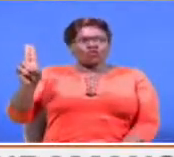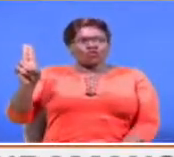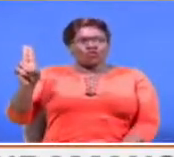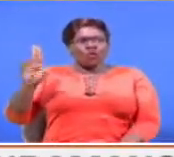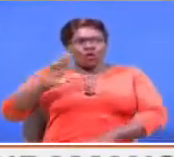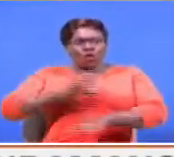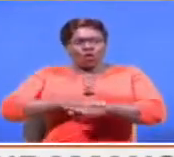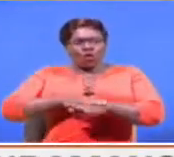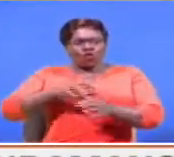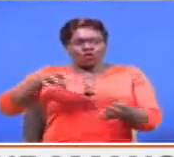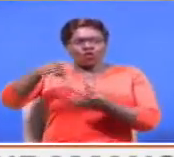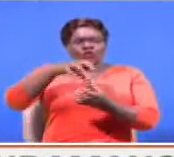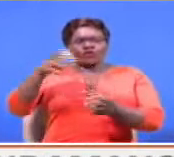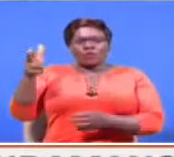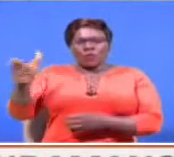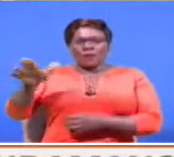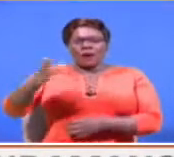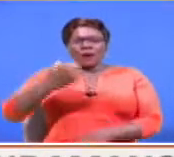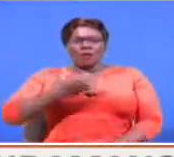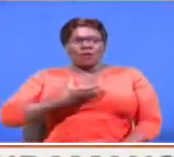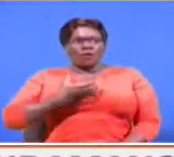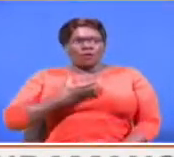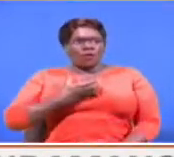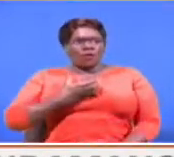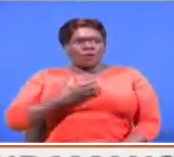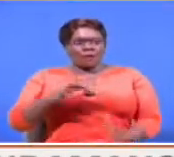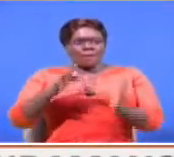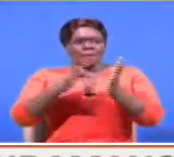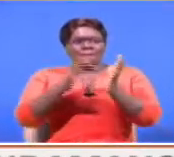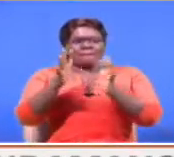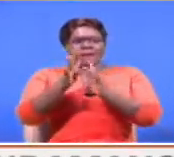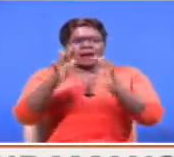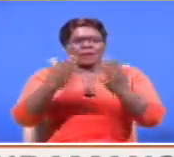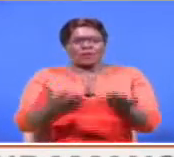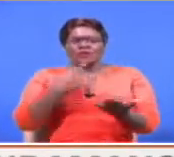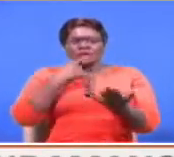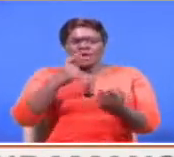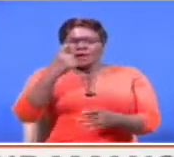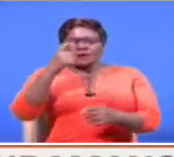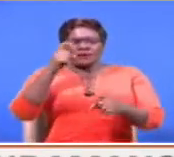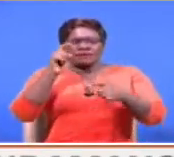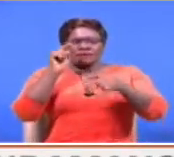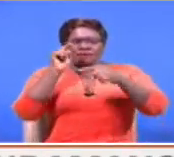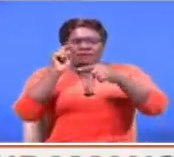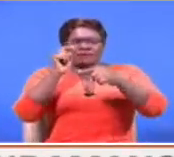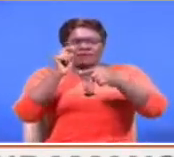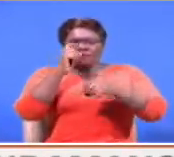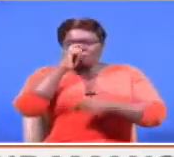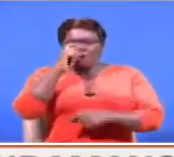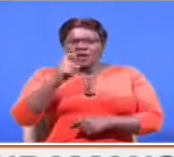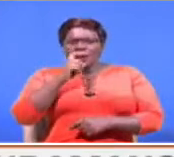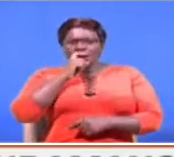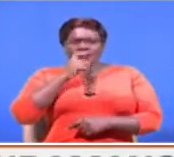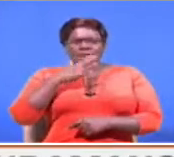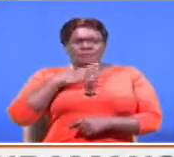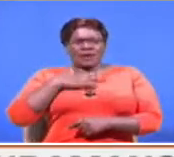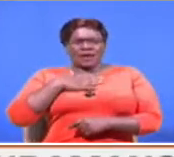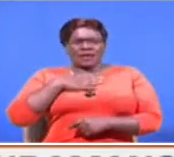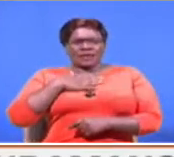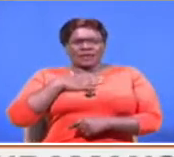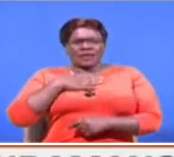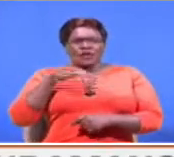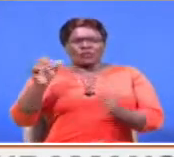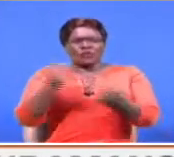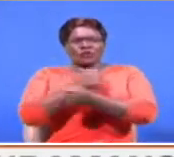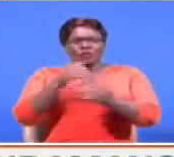kuhusiana na utata wa bunduki anazomiliki. The Bible says vengeance is mine, that says the Lord. You cannot